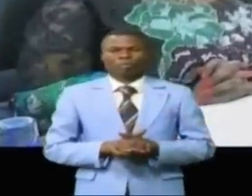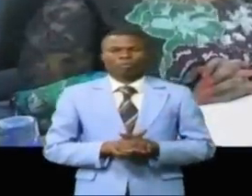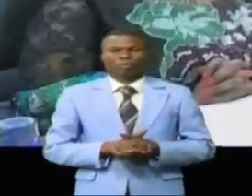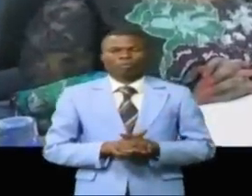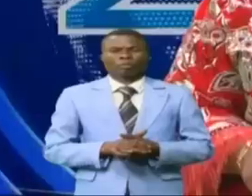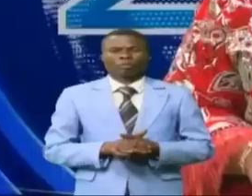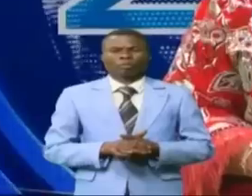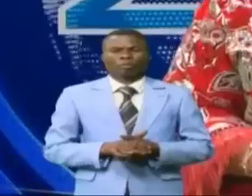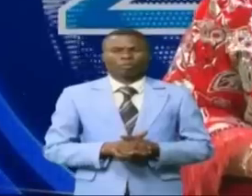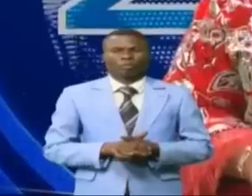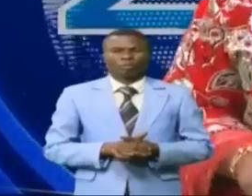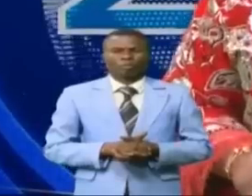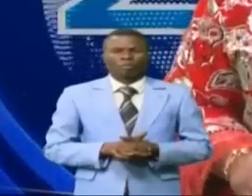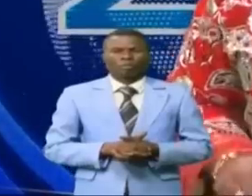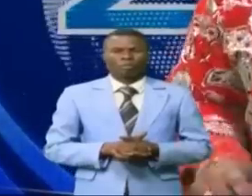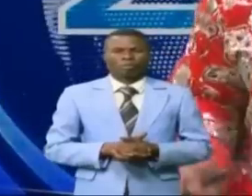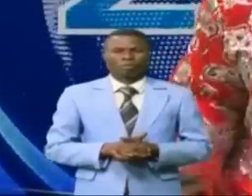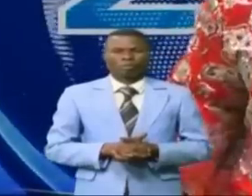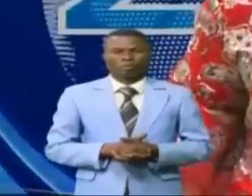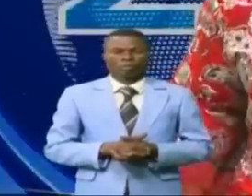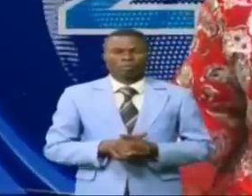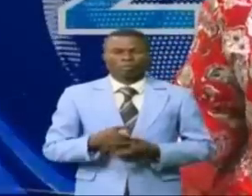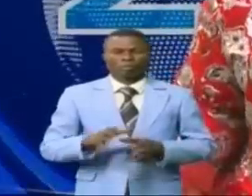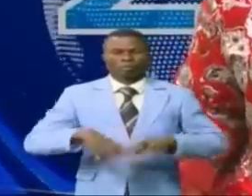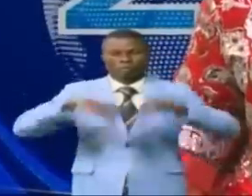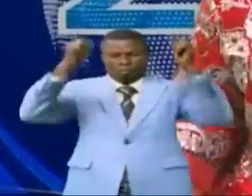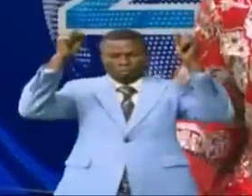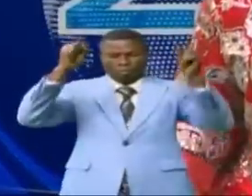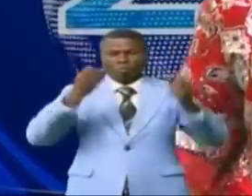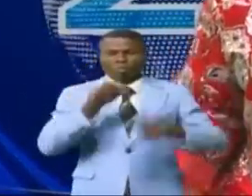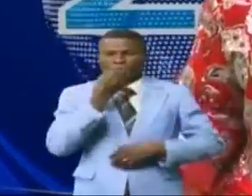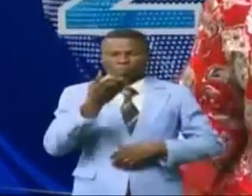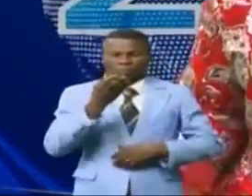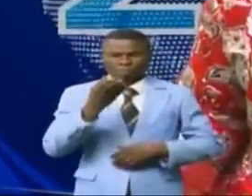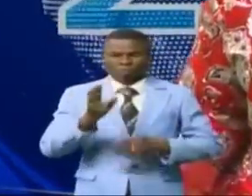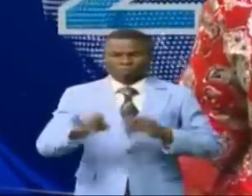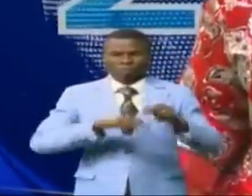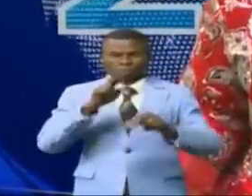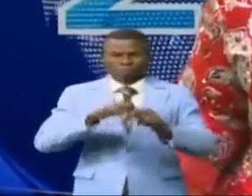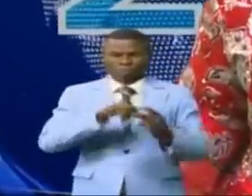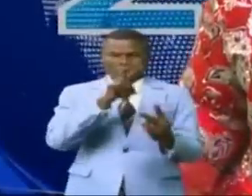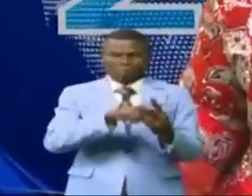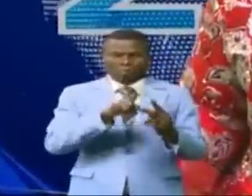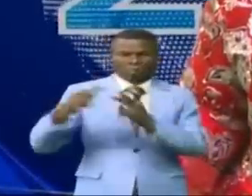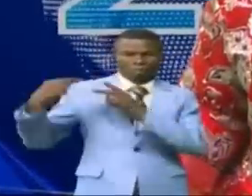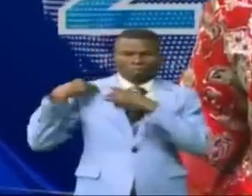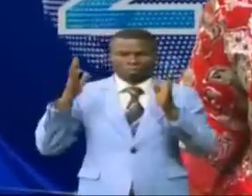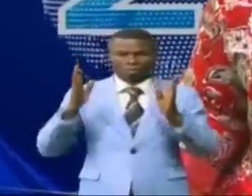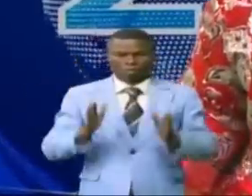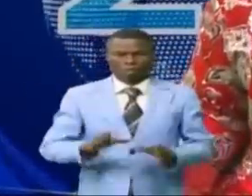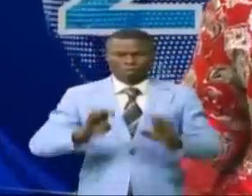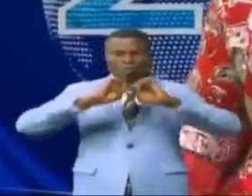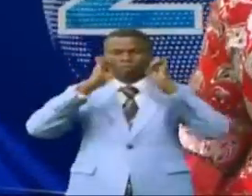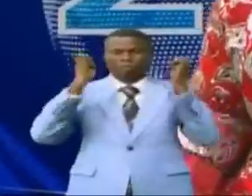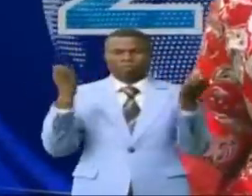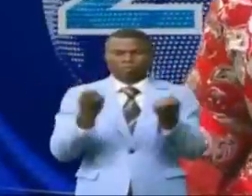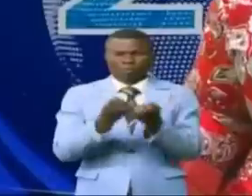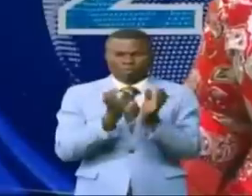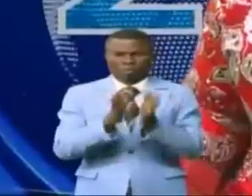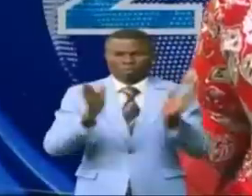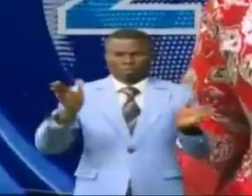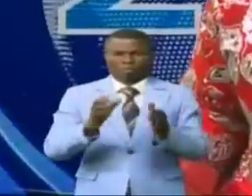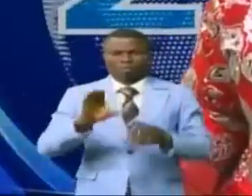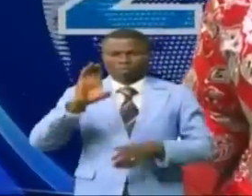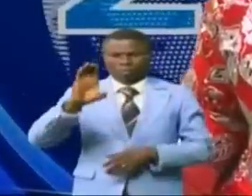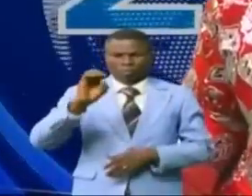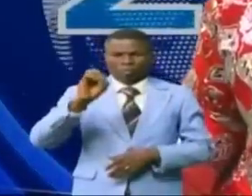macroéconomiques. Et parlons de la validation du modèle et des normes d'approvisionnement responsable de l'entreprise générale du cobalt.